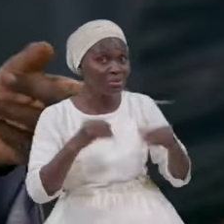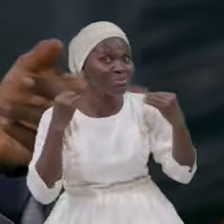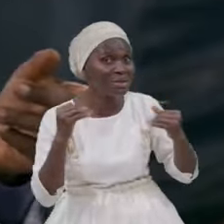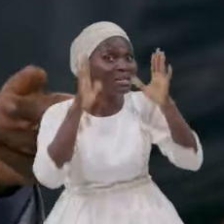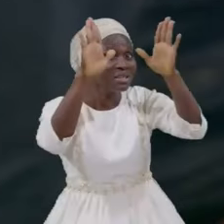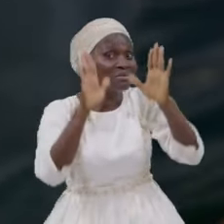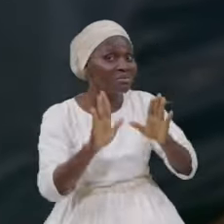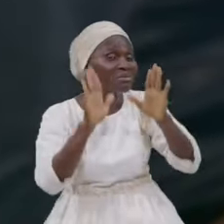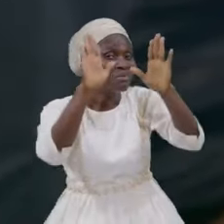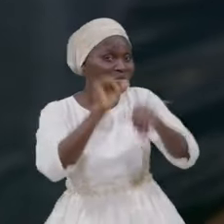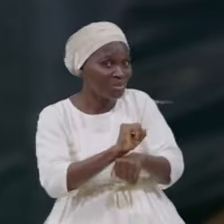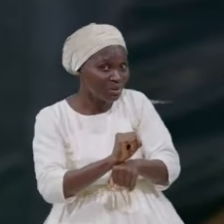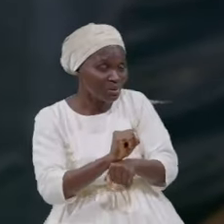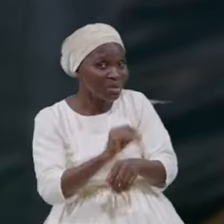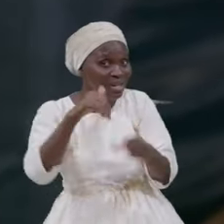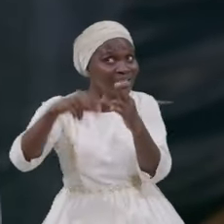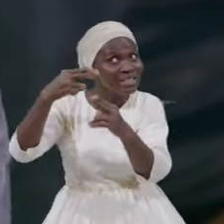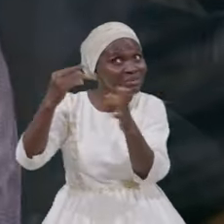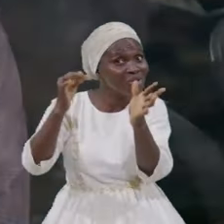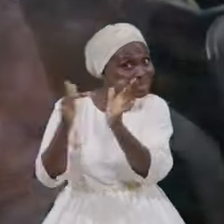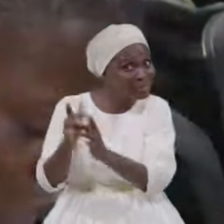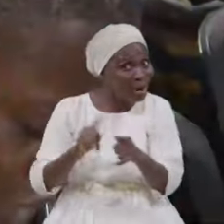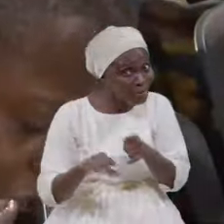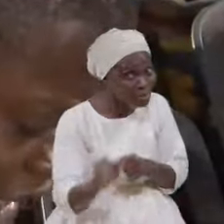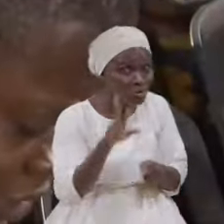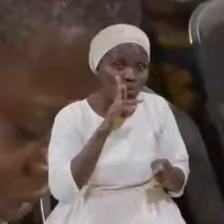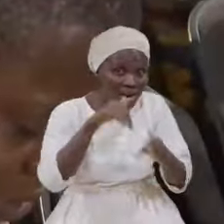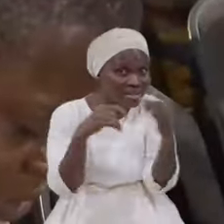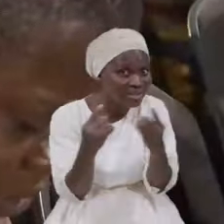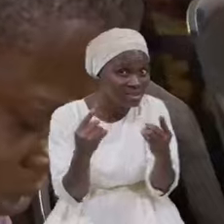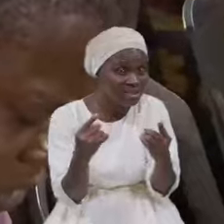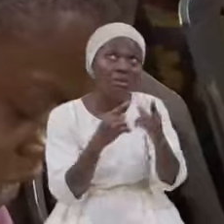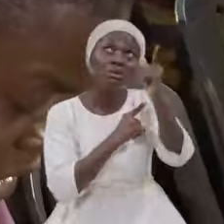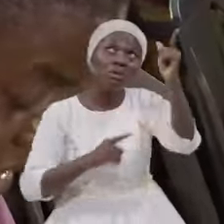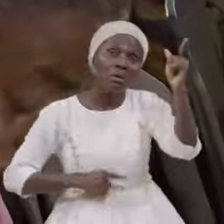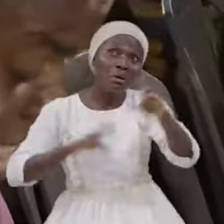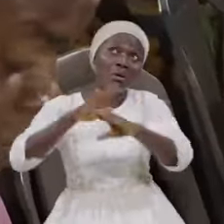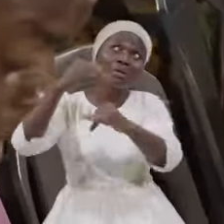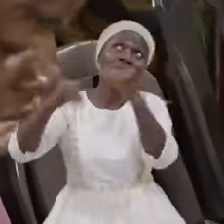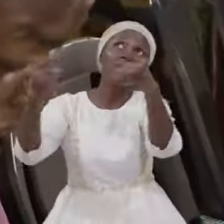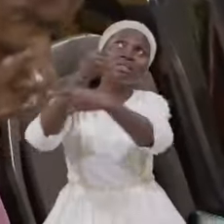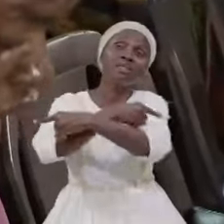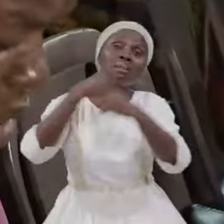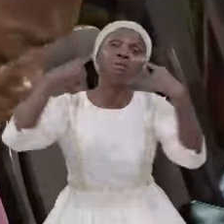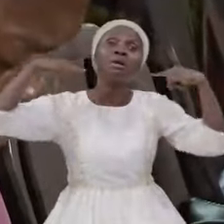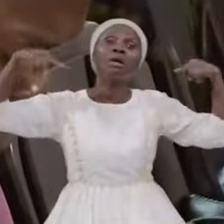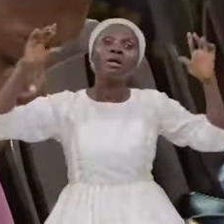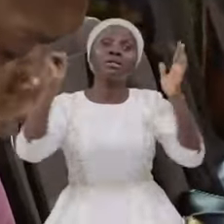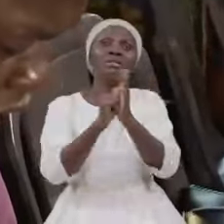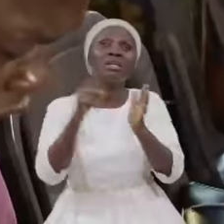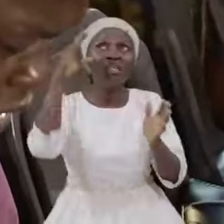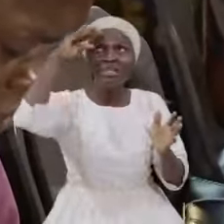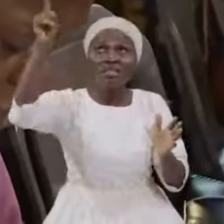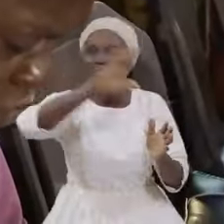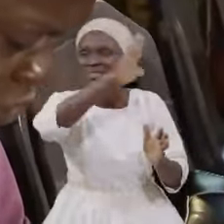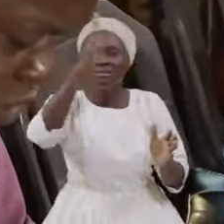Cependant, tu es dans l'iniquité. Dieu dira, je ne te reconnais pas. Éloignez-vous de moi, vous qui commettez l'iniquité. Lève